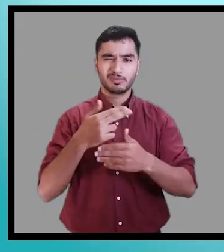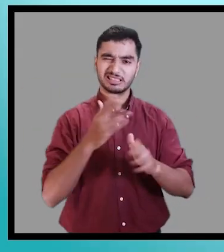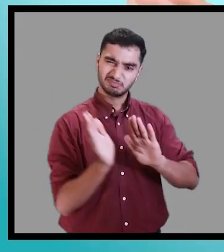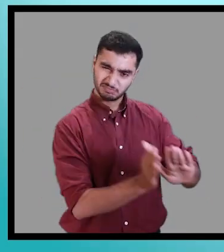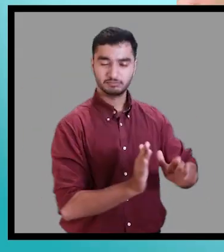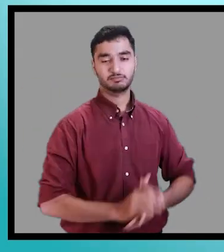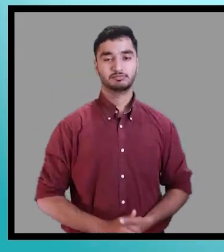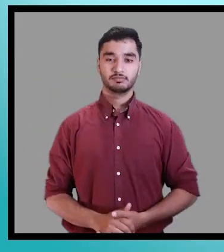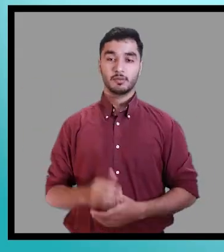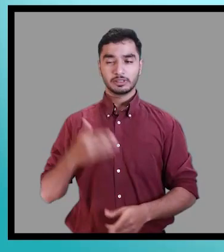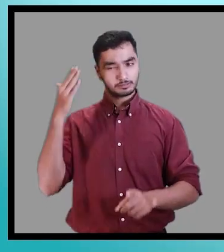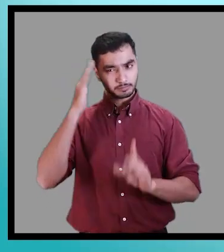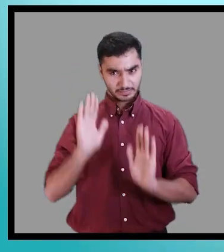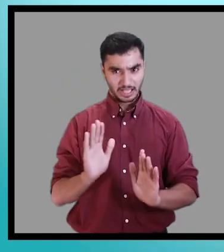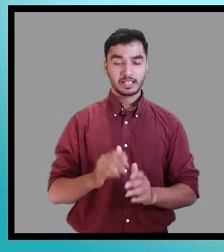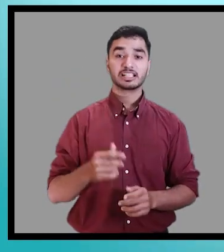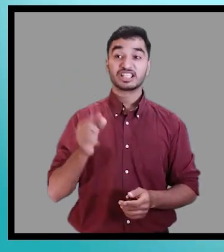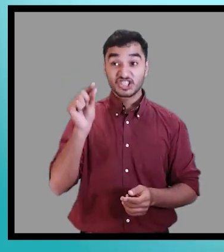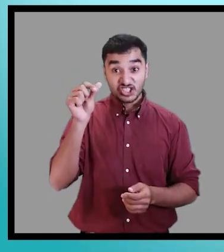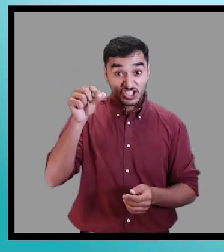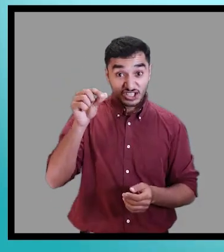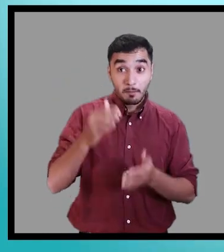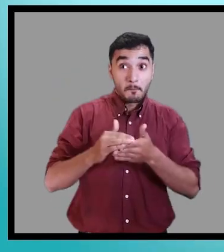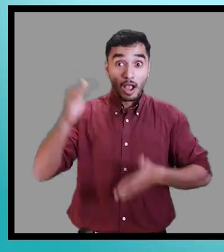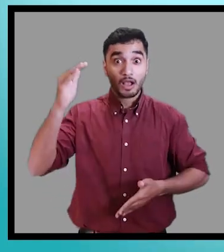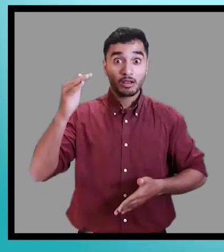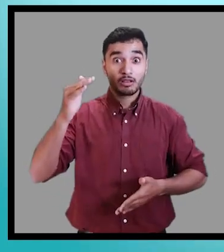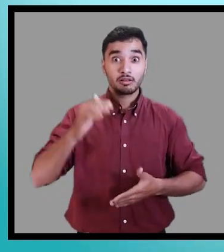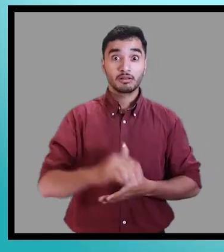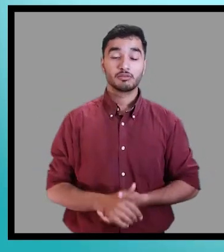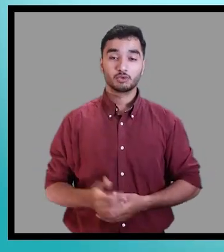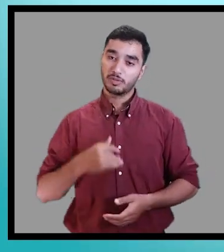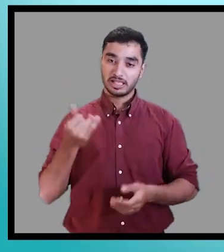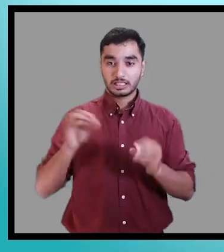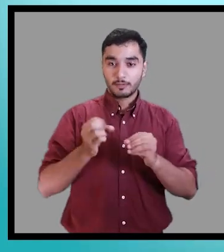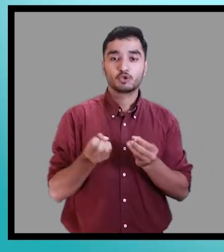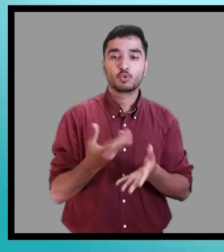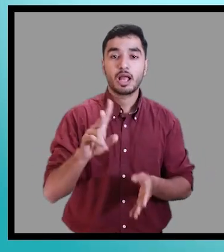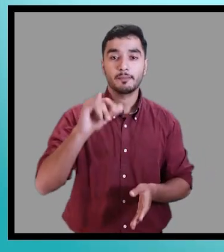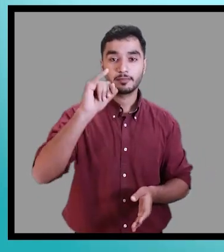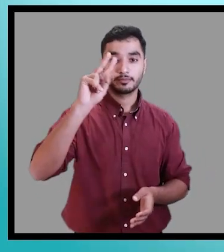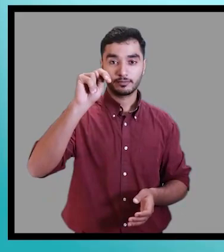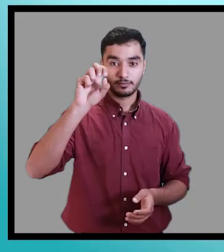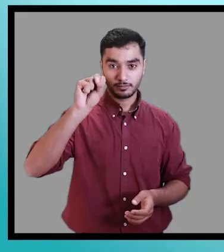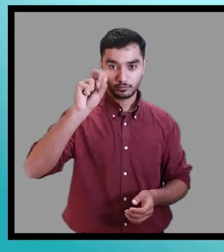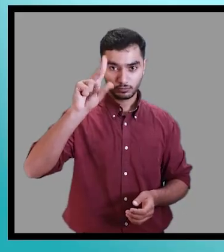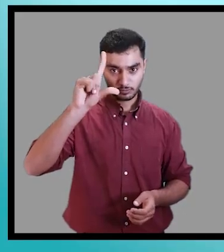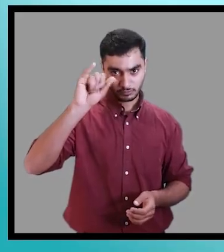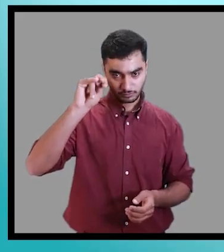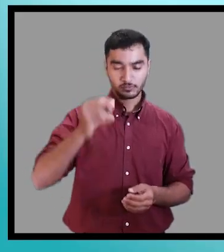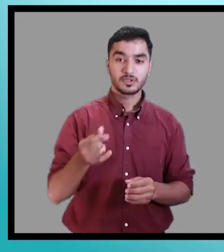है, लेकिन वो बातें बात की। यानी हमें यह समझ आ गया है कि ग्लूकोज यानी शुगर बढ़ेगी तो इंसुलिन रिलीज होगा, और